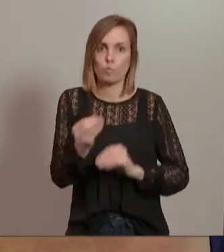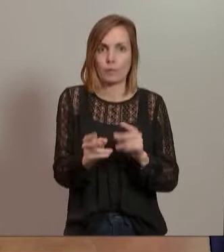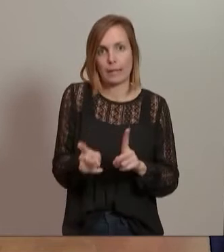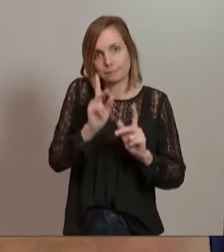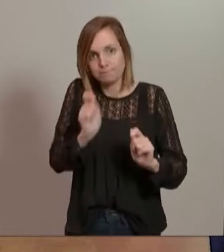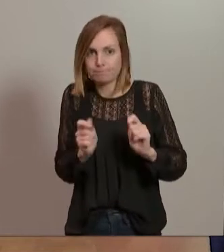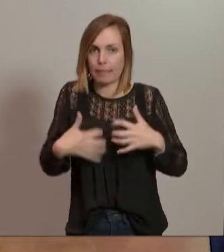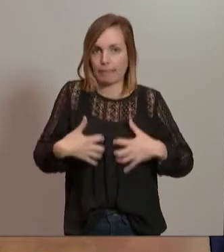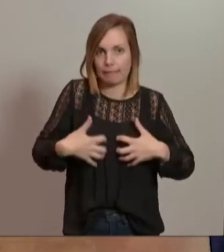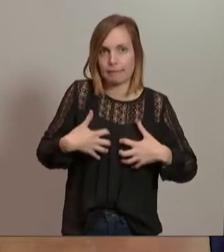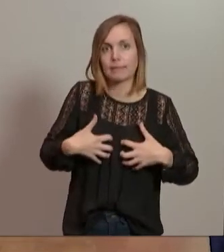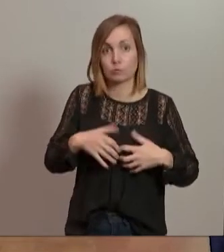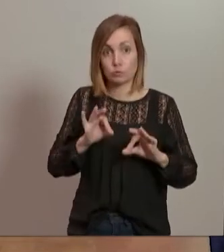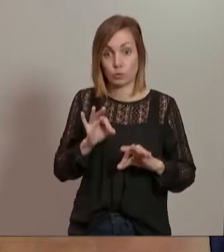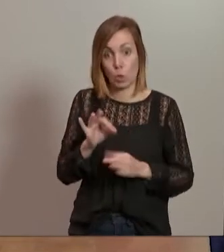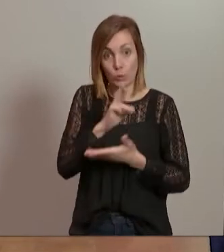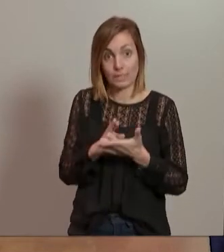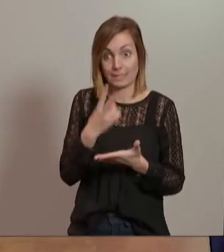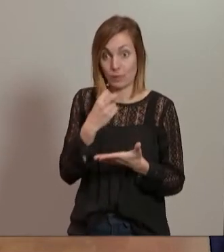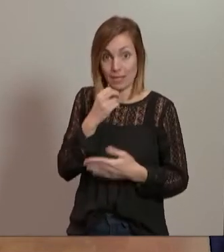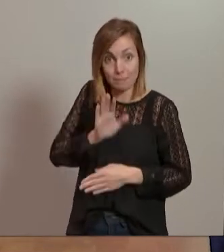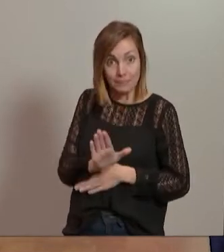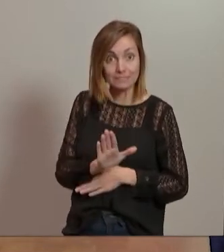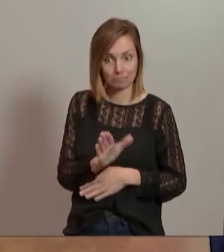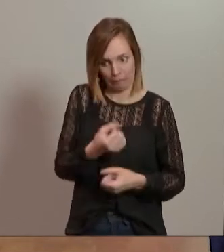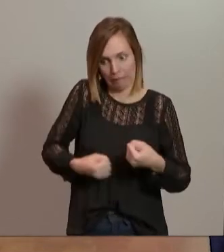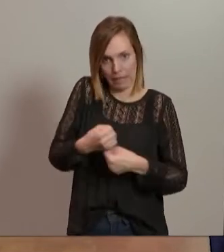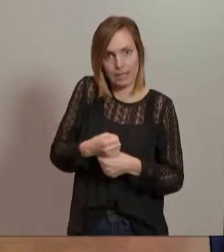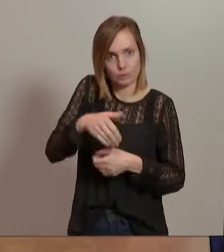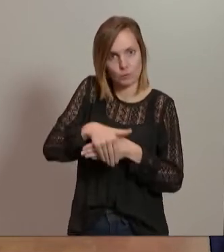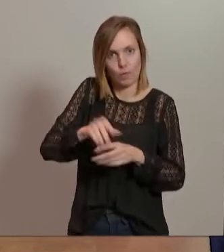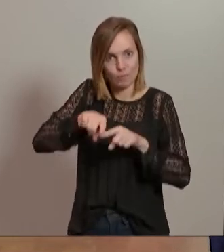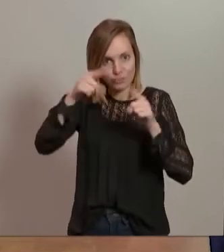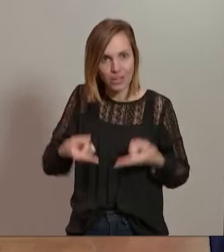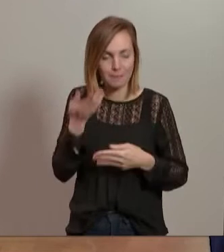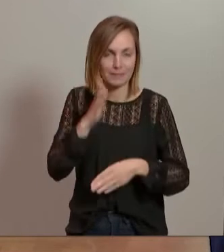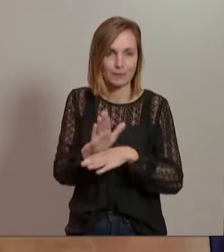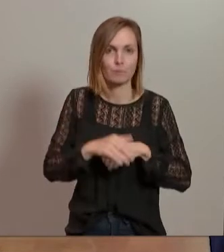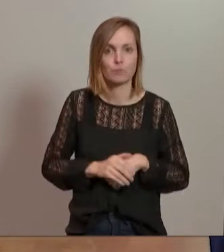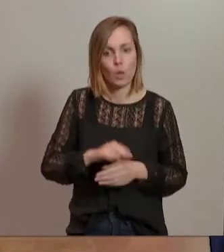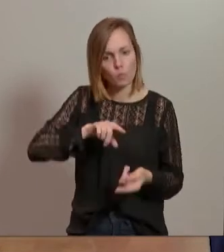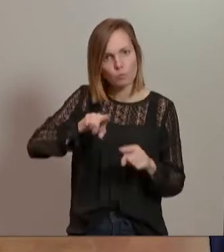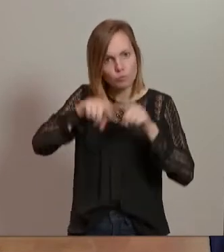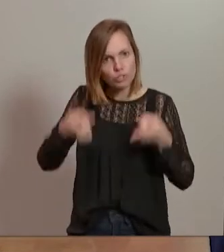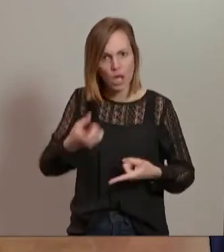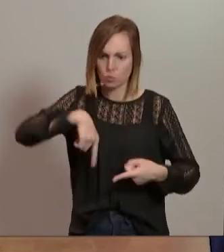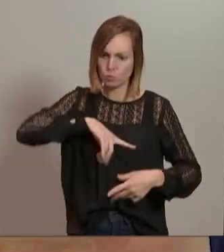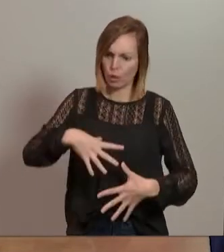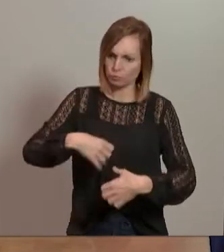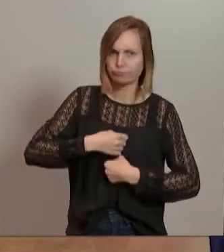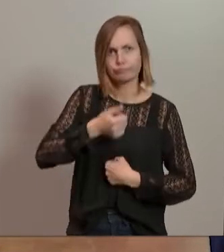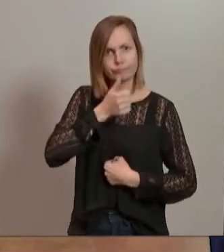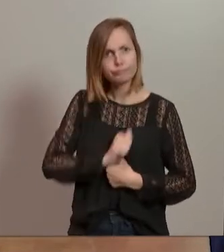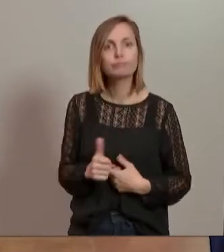Reuzé Citoyenne, qui a construit le budget présenté ce soir. Un budget assumé, car comme il vient de vous l'être